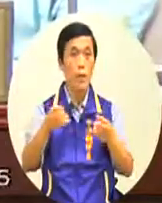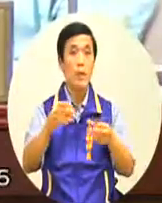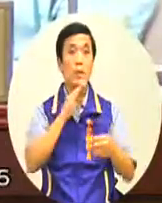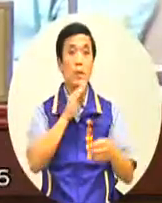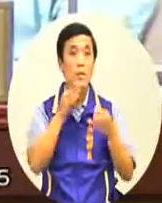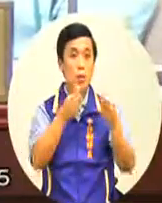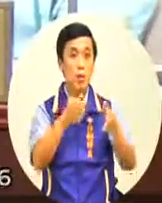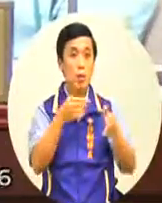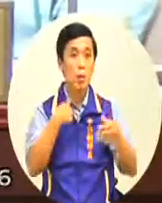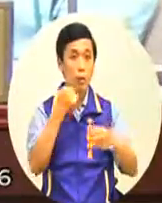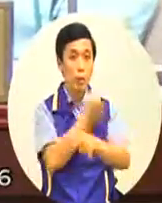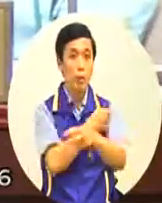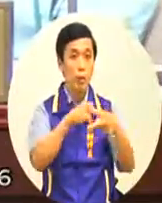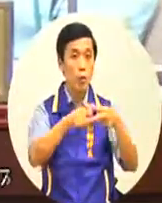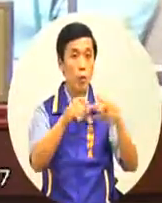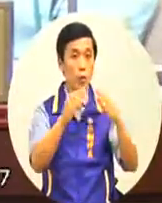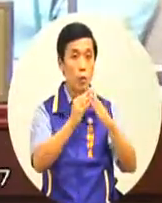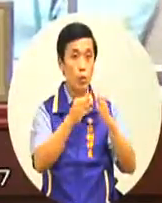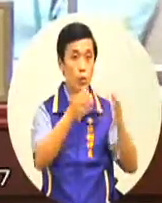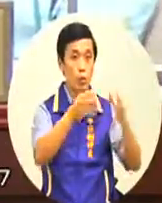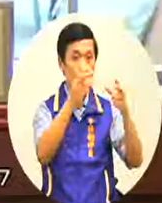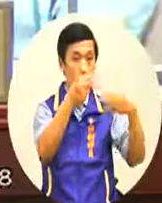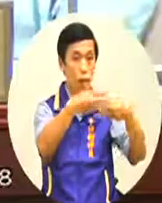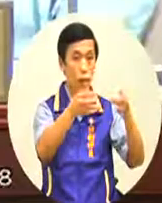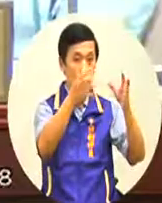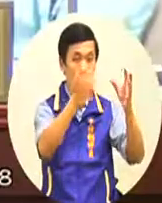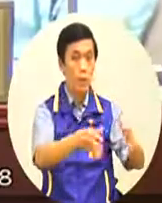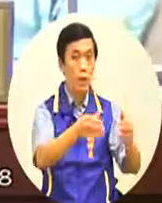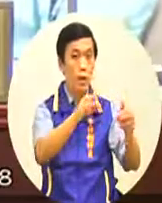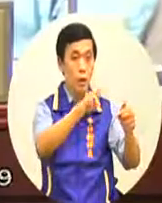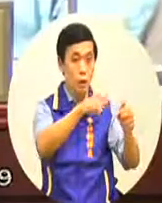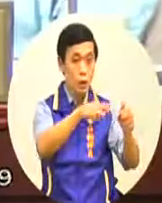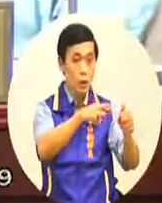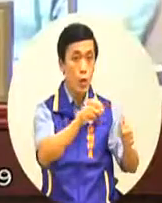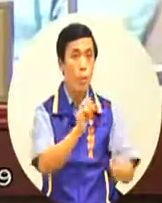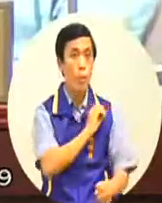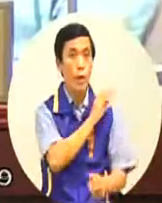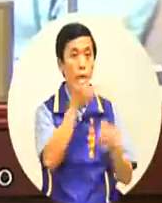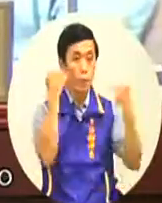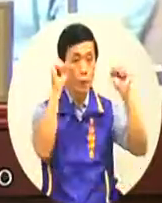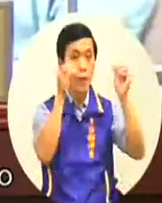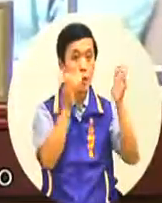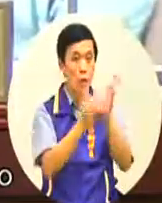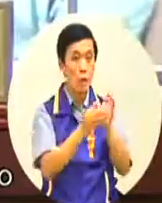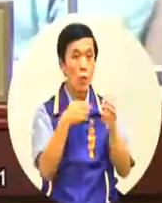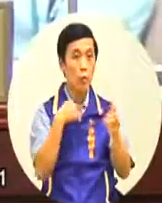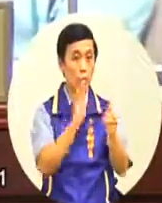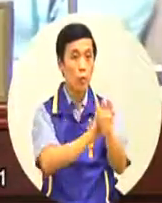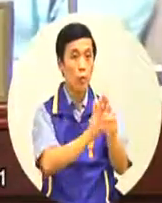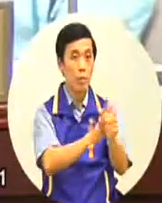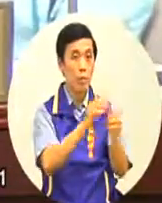的受合格的训练的名单会送来我们这里面，我们帮他媒合就业。